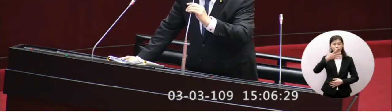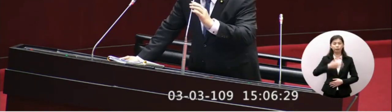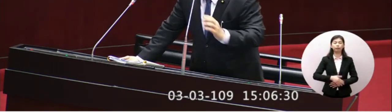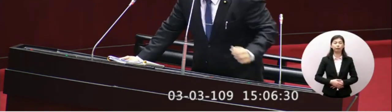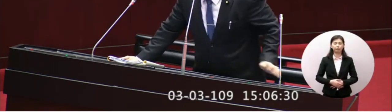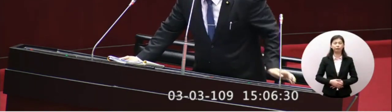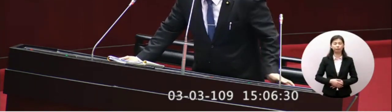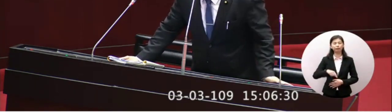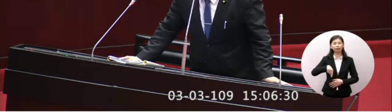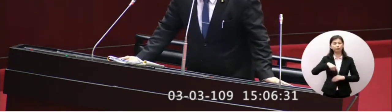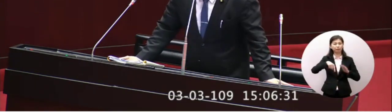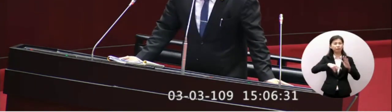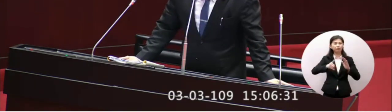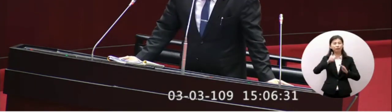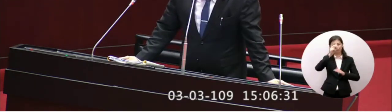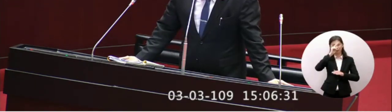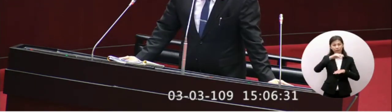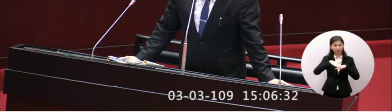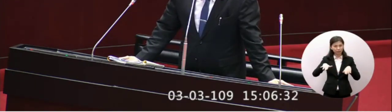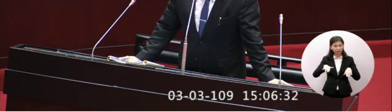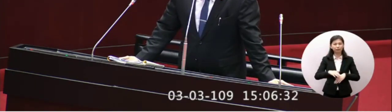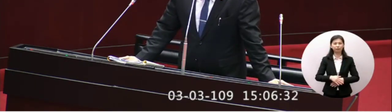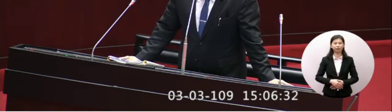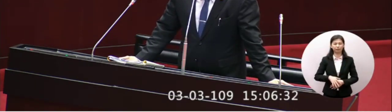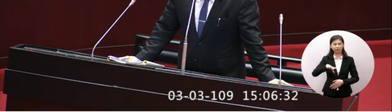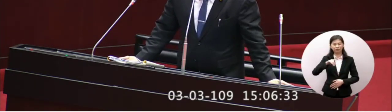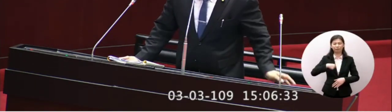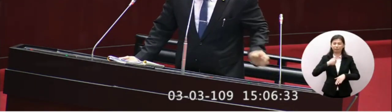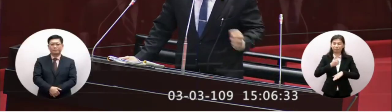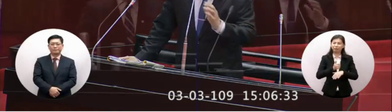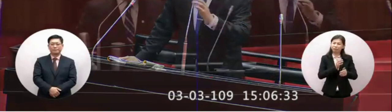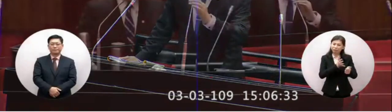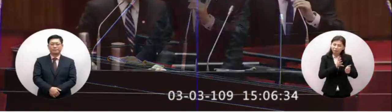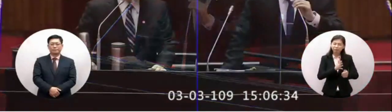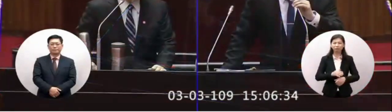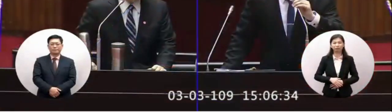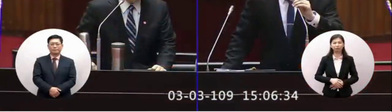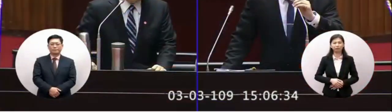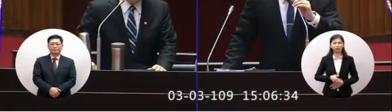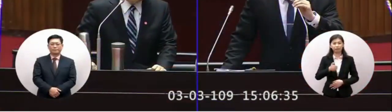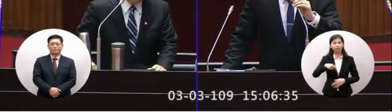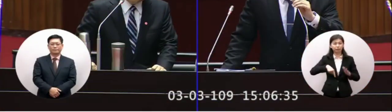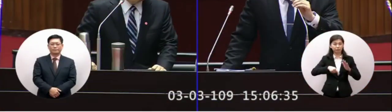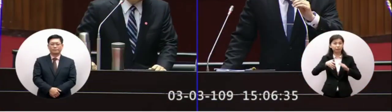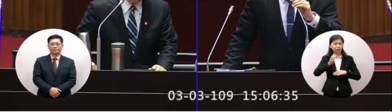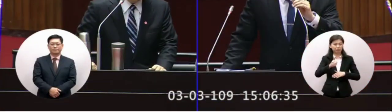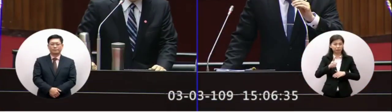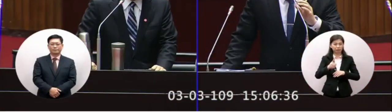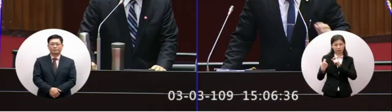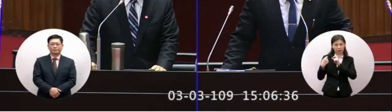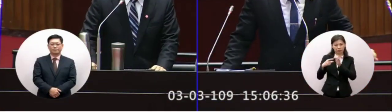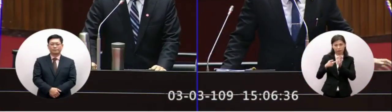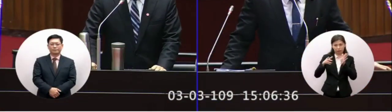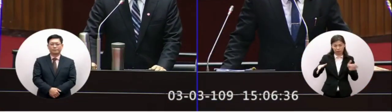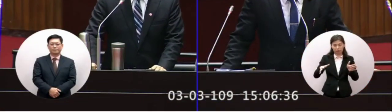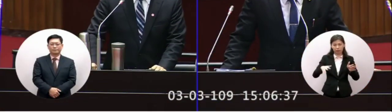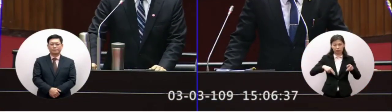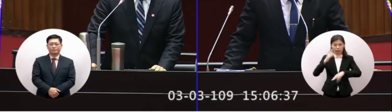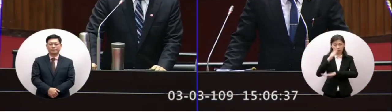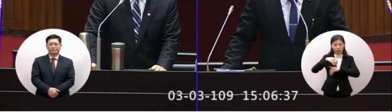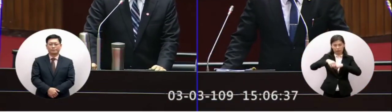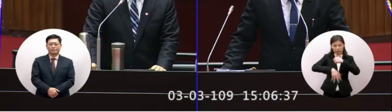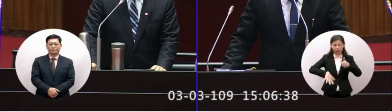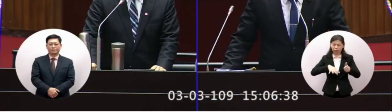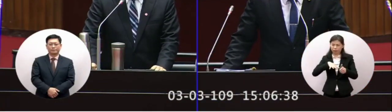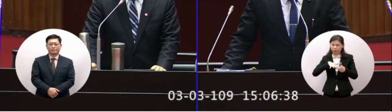好，院长午安，感谢第一次咨询哈。首先感谢院长在这段时间带领所有行政